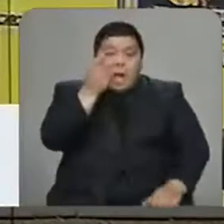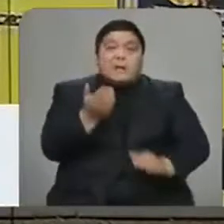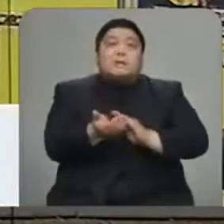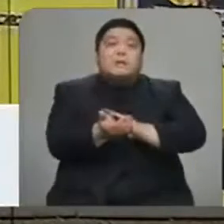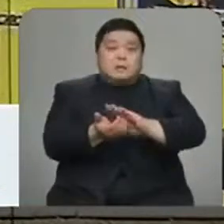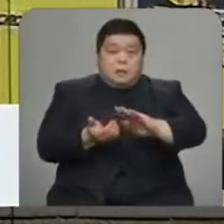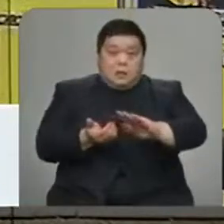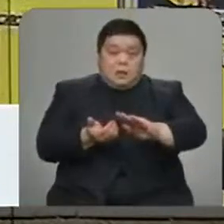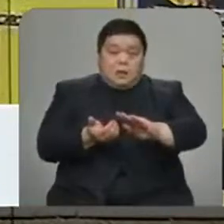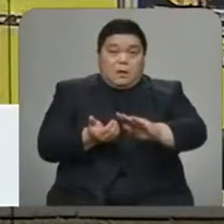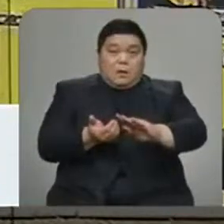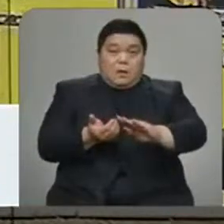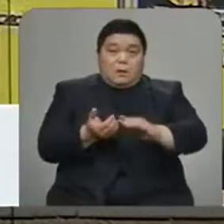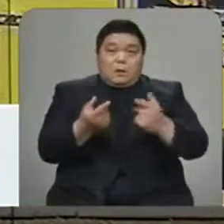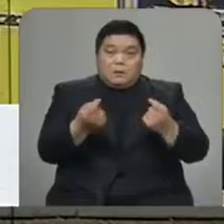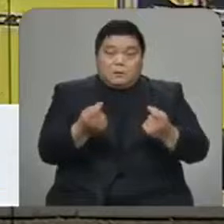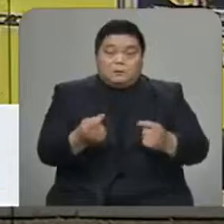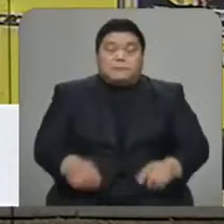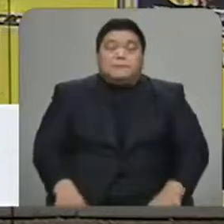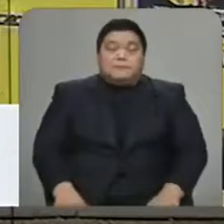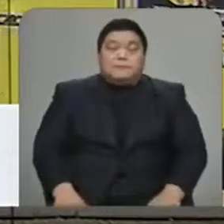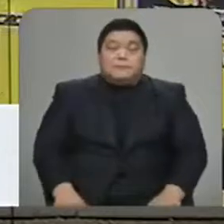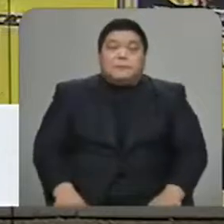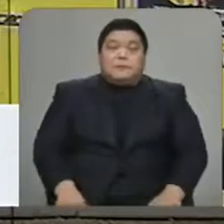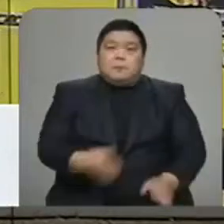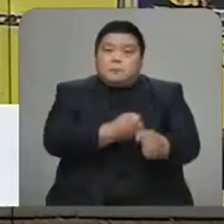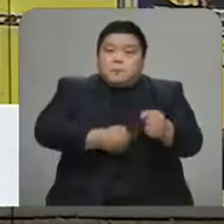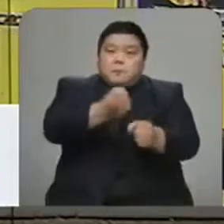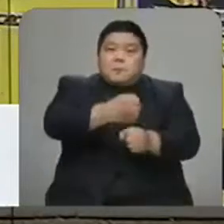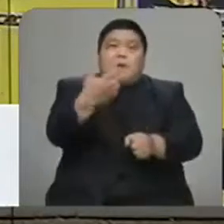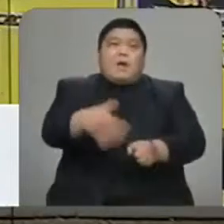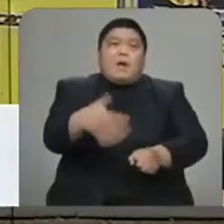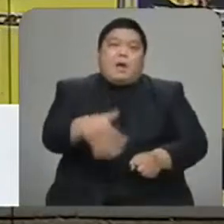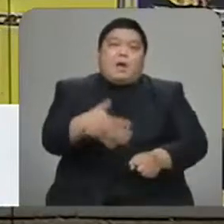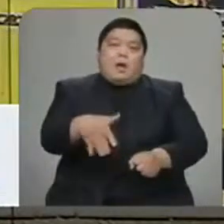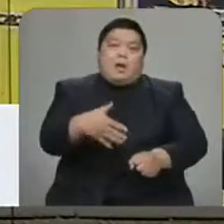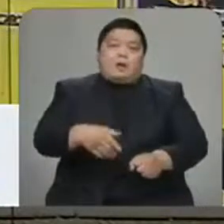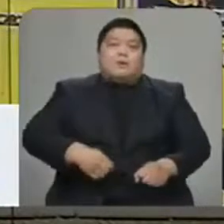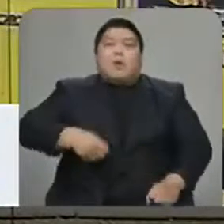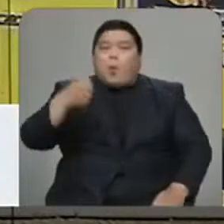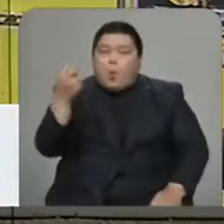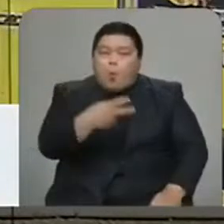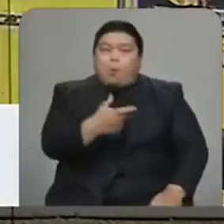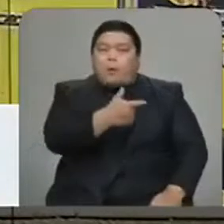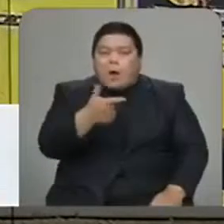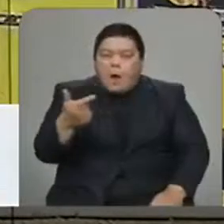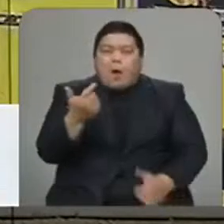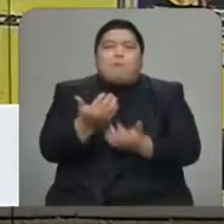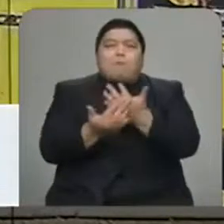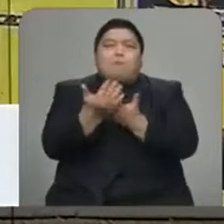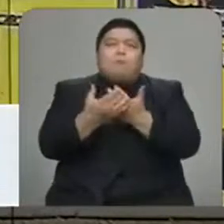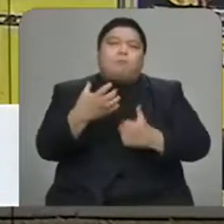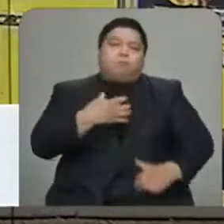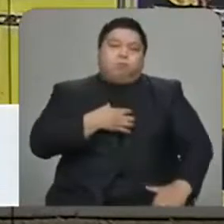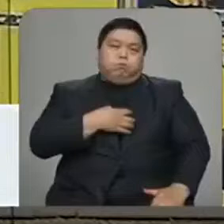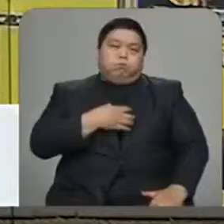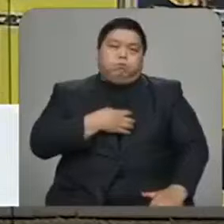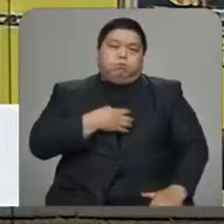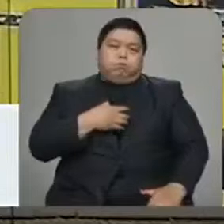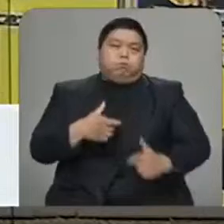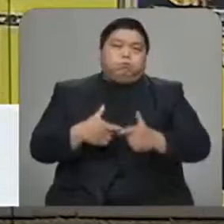지 한 달여가 지났습니다. 피해 복구도 되기 전에 강원 동해안에 또다시 대형 산불 위험이 커지고